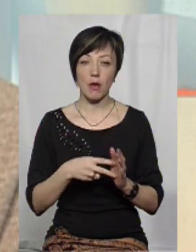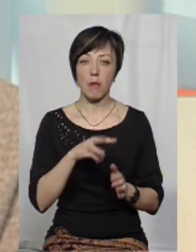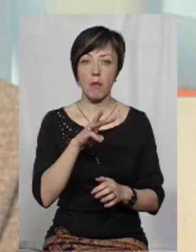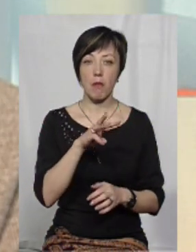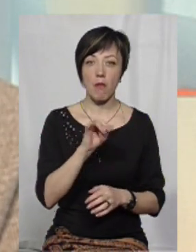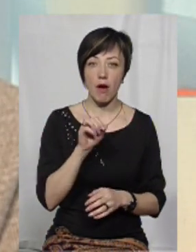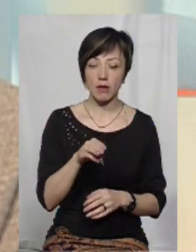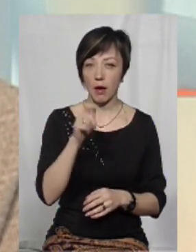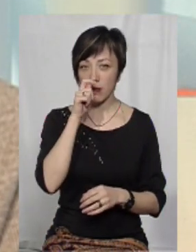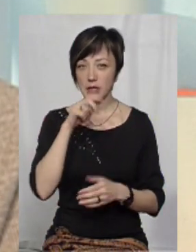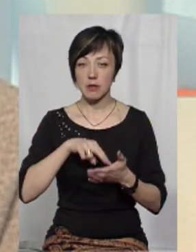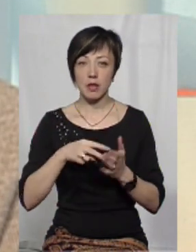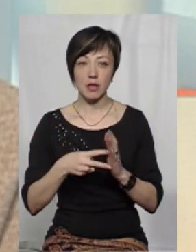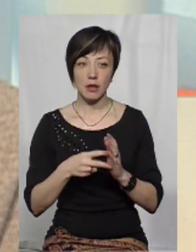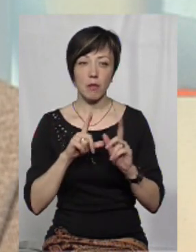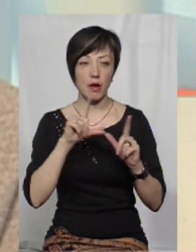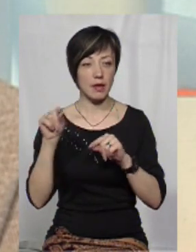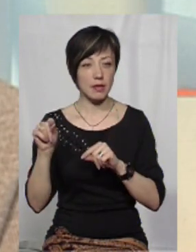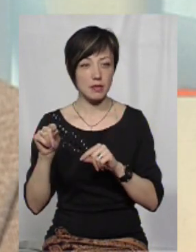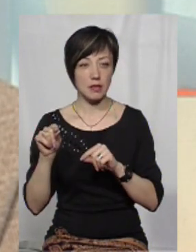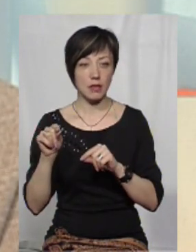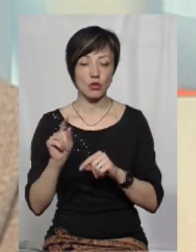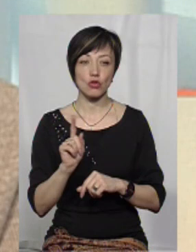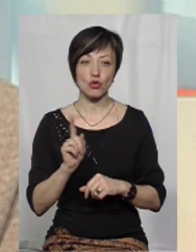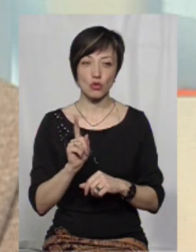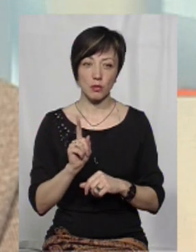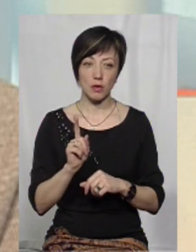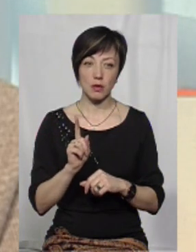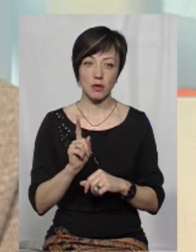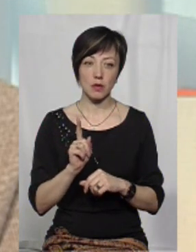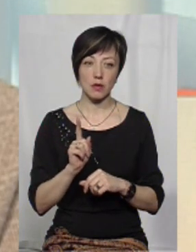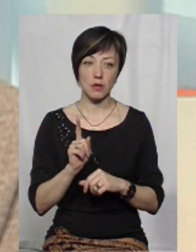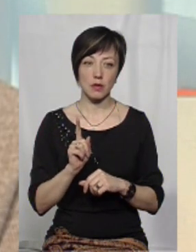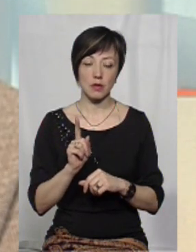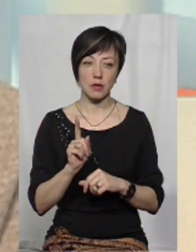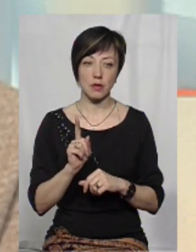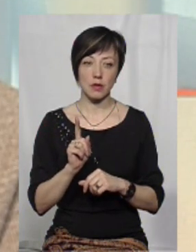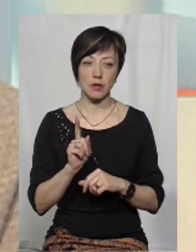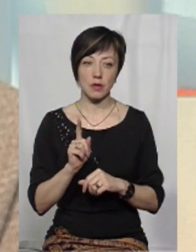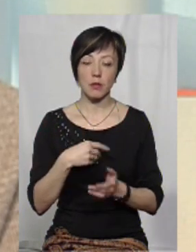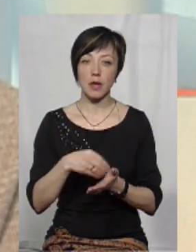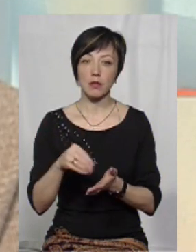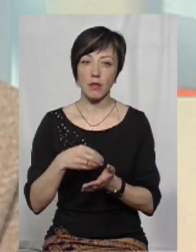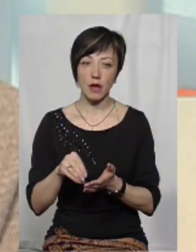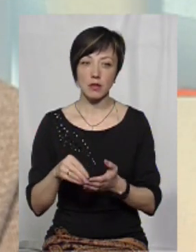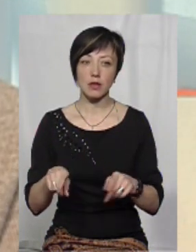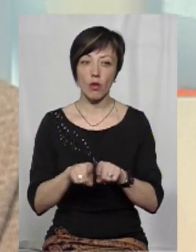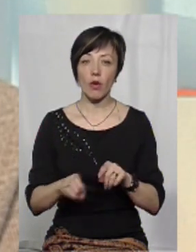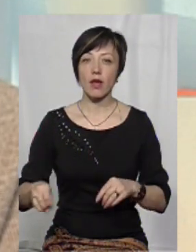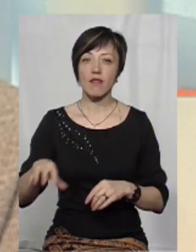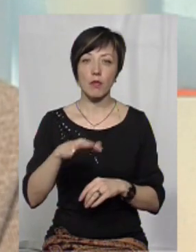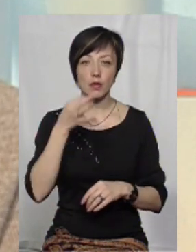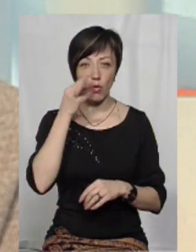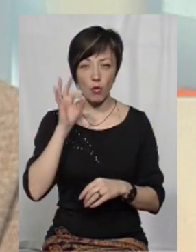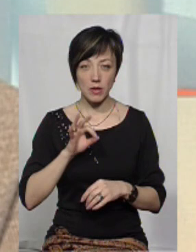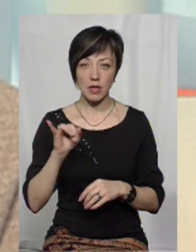март и на апрель запланированы поездки, чтобы, значит, предбаты и такой европейский